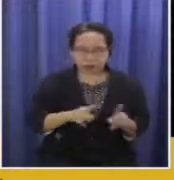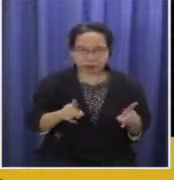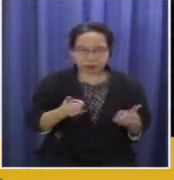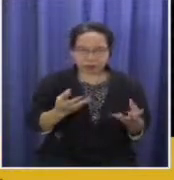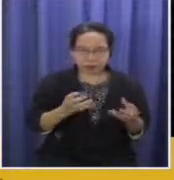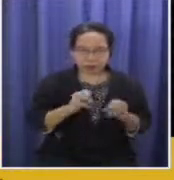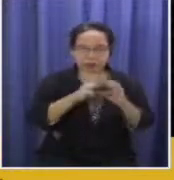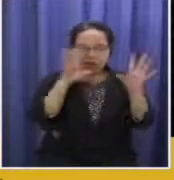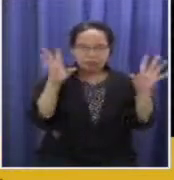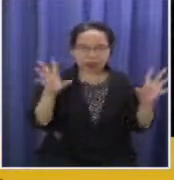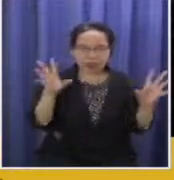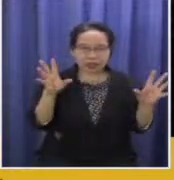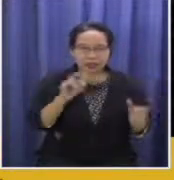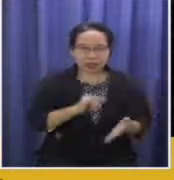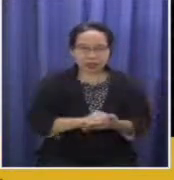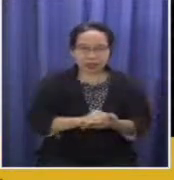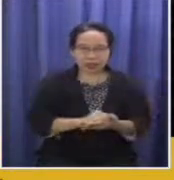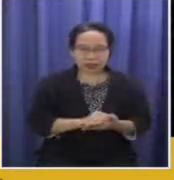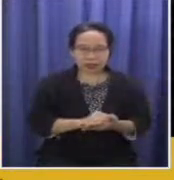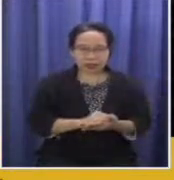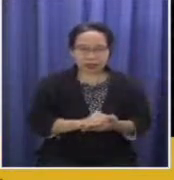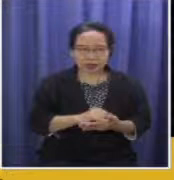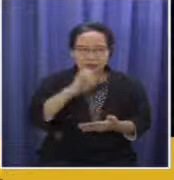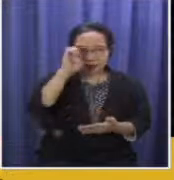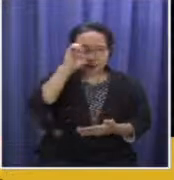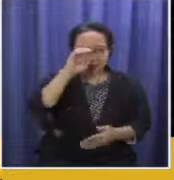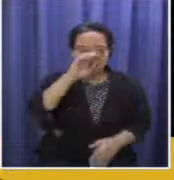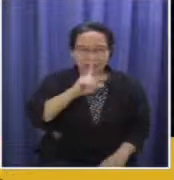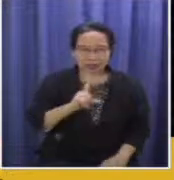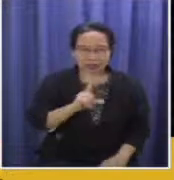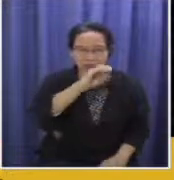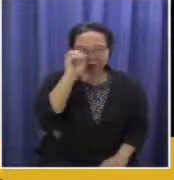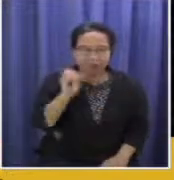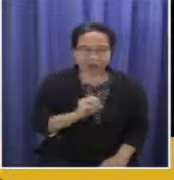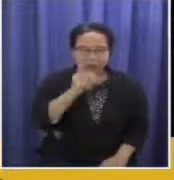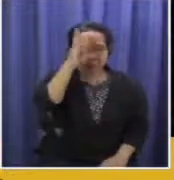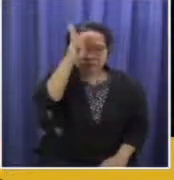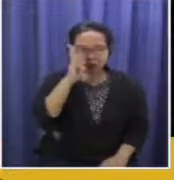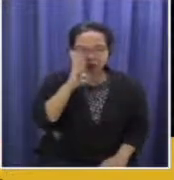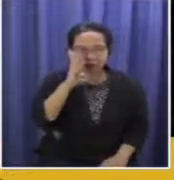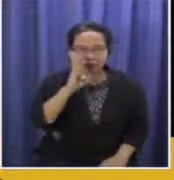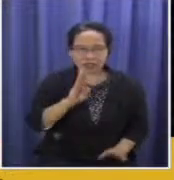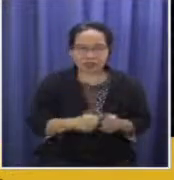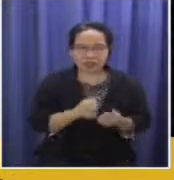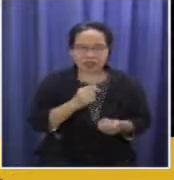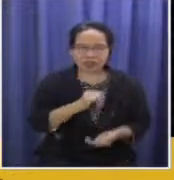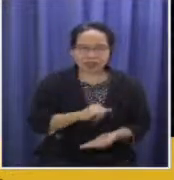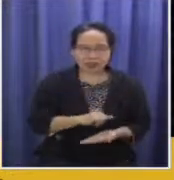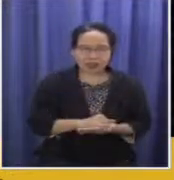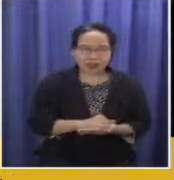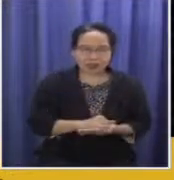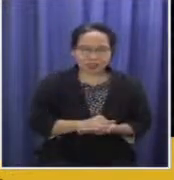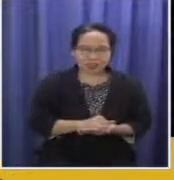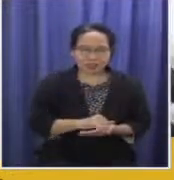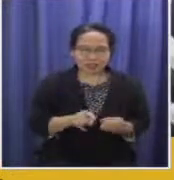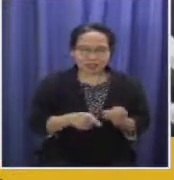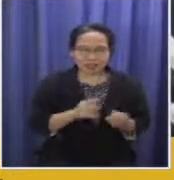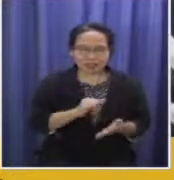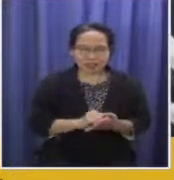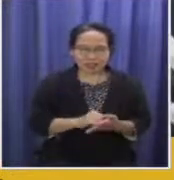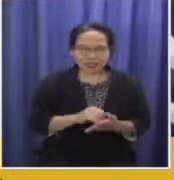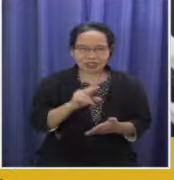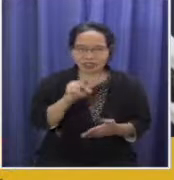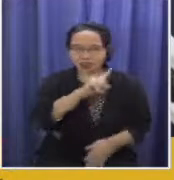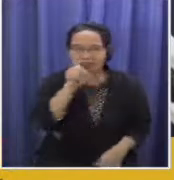to clarify that he is 100% God. How is that? Now, there is